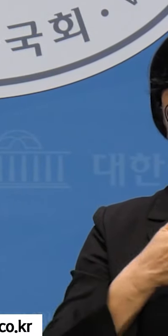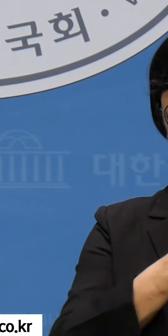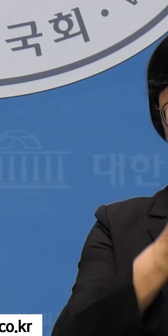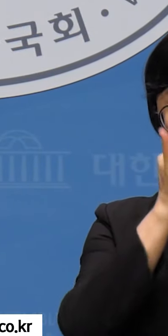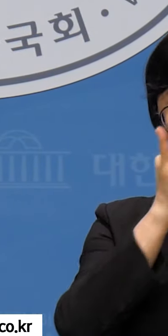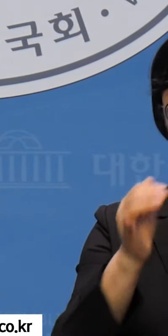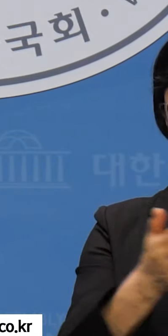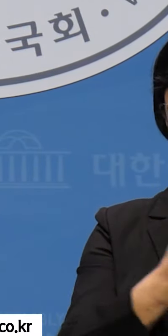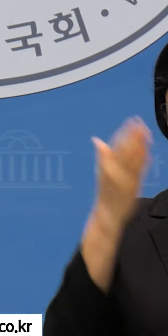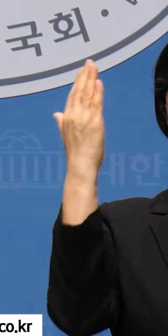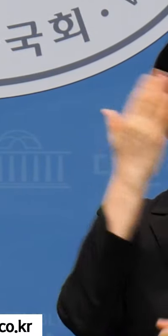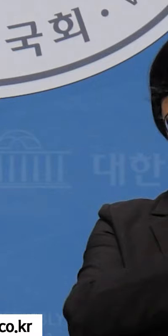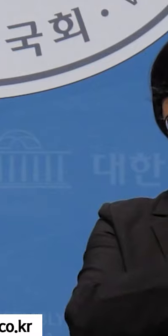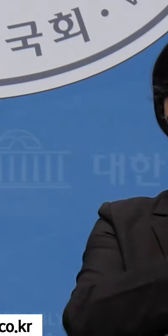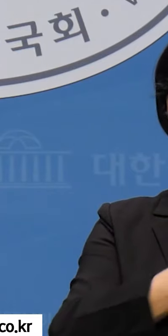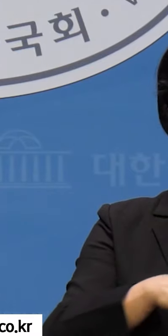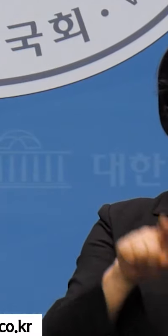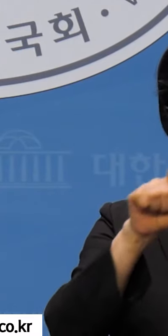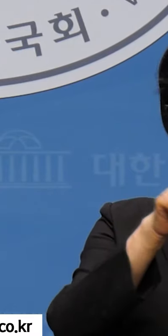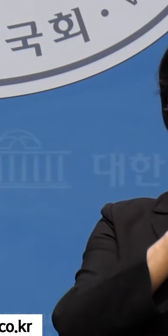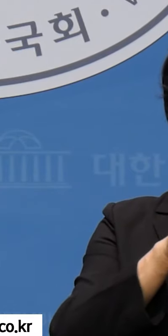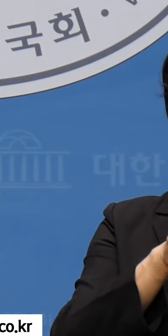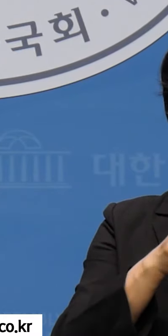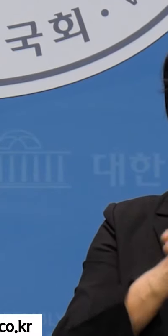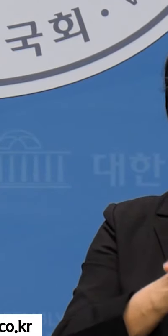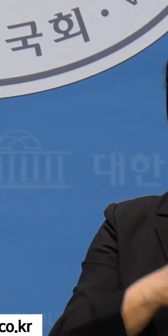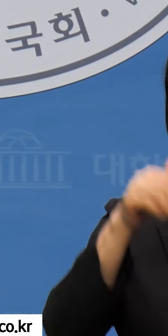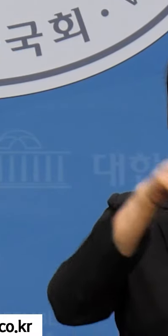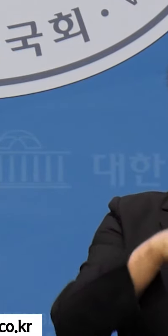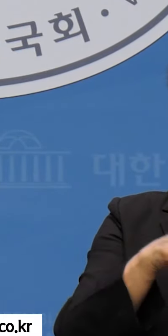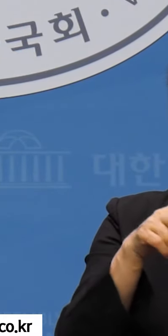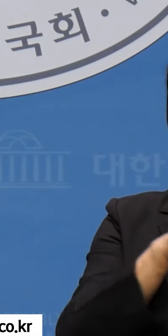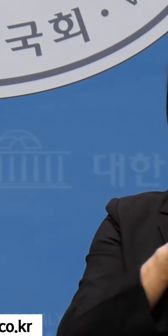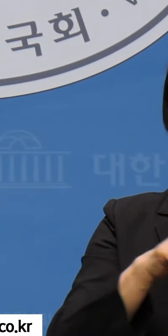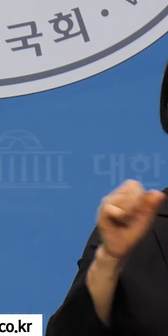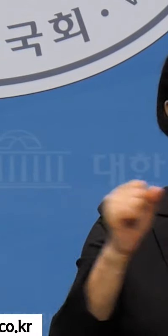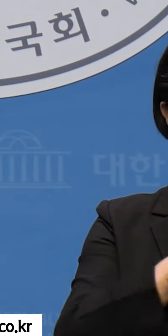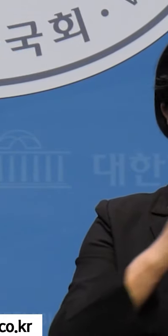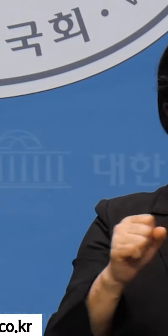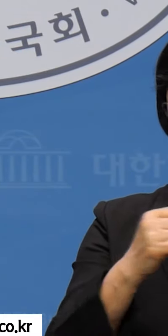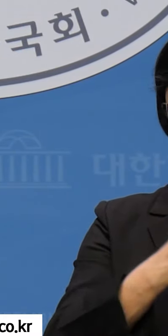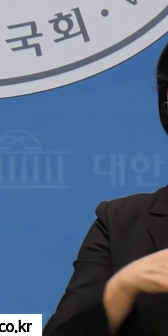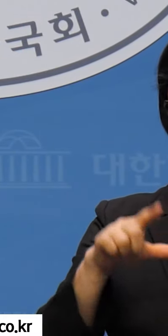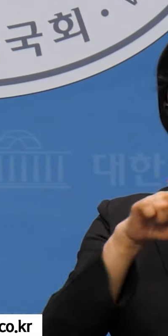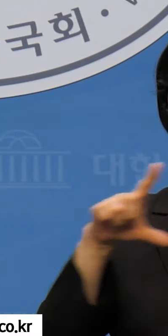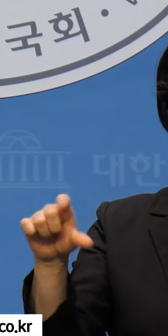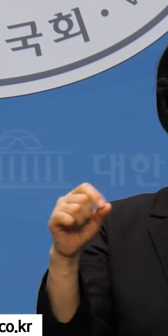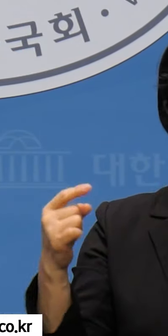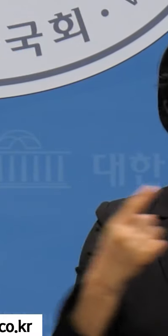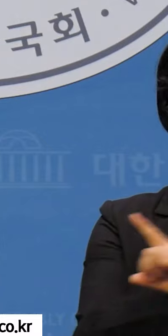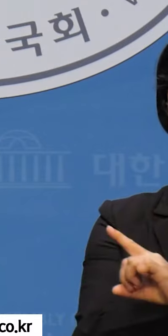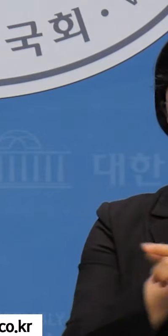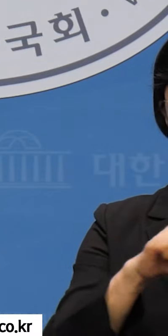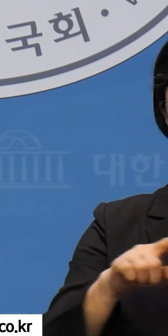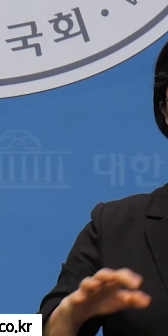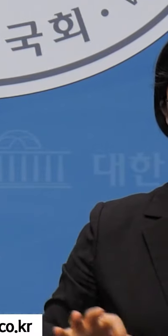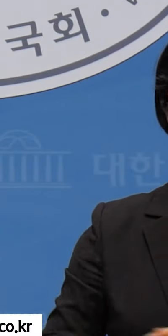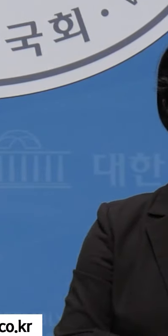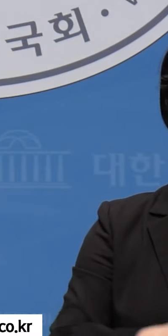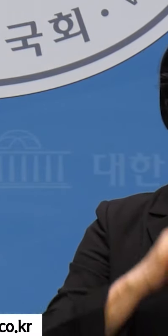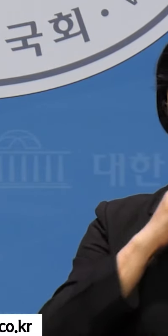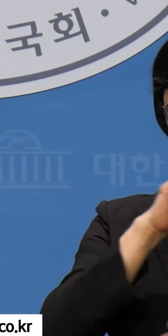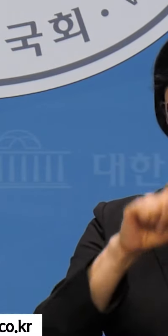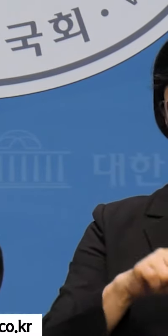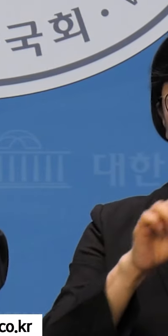제기해온 투명정보, 투표정보 조작 및 투표지 바꿔치기 등의 부정적인